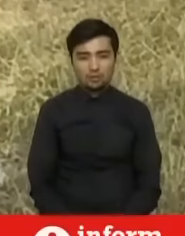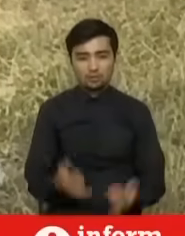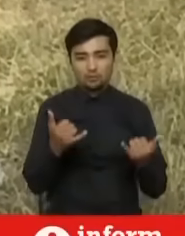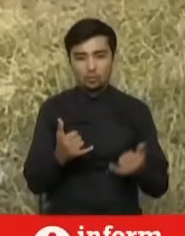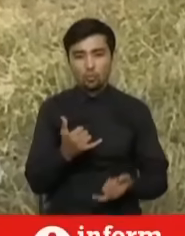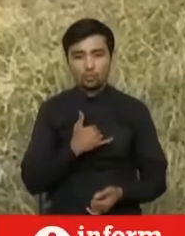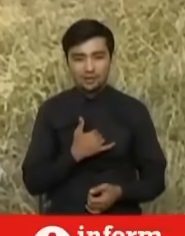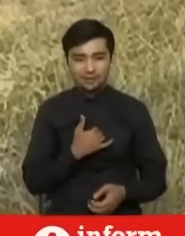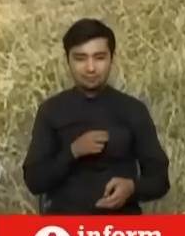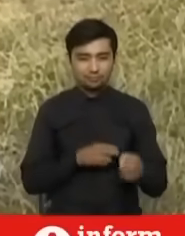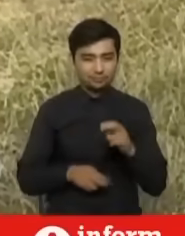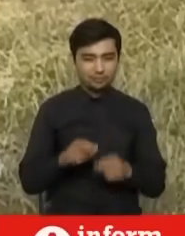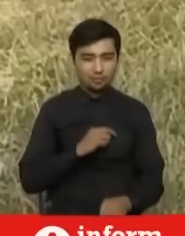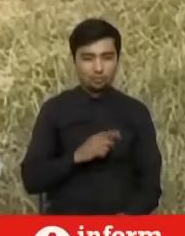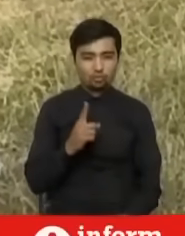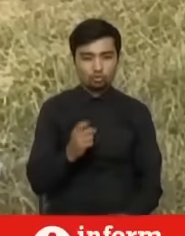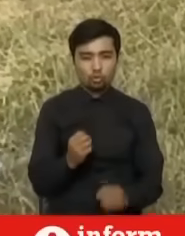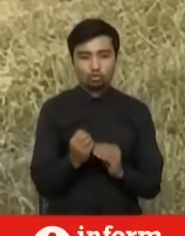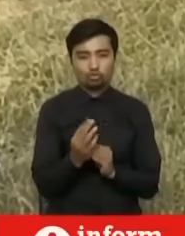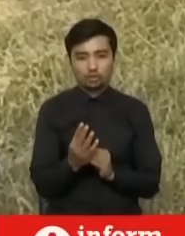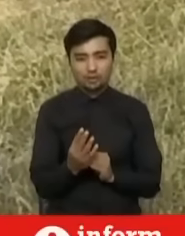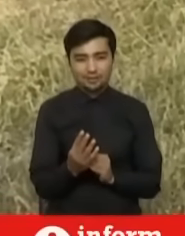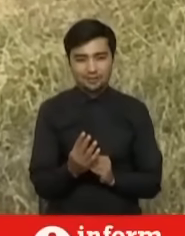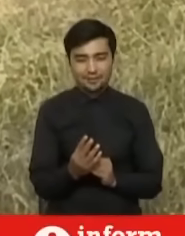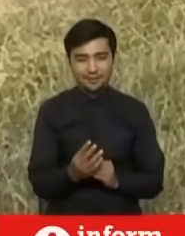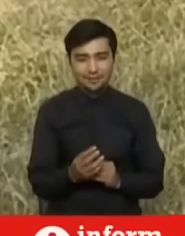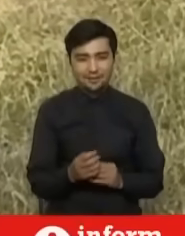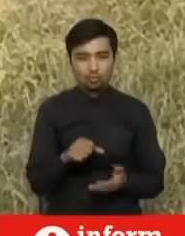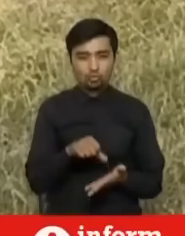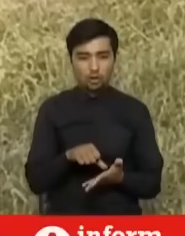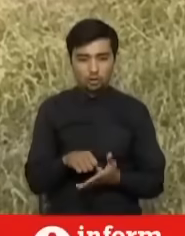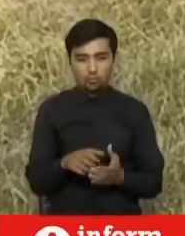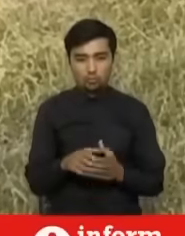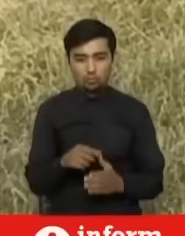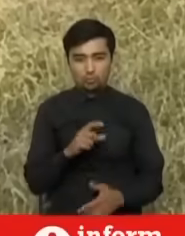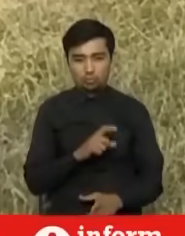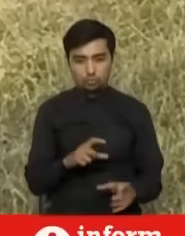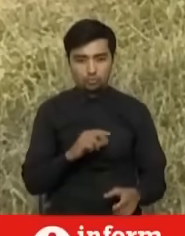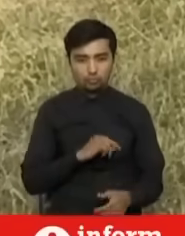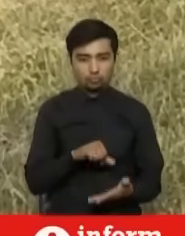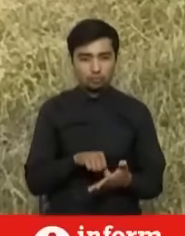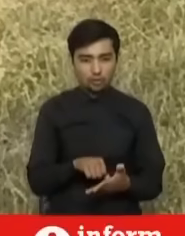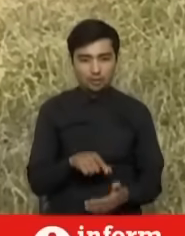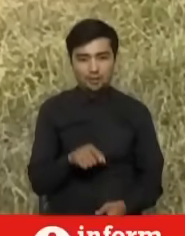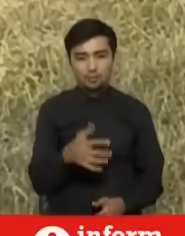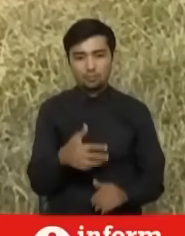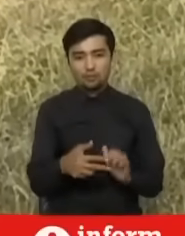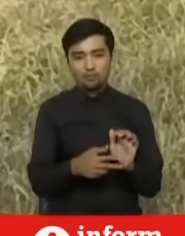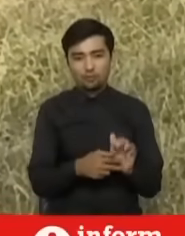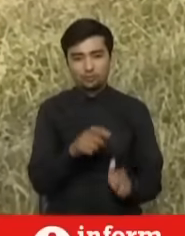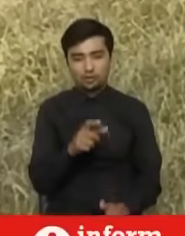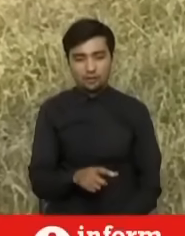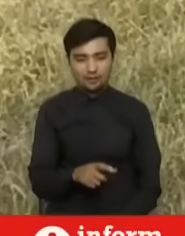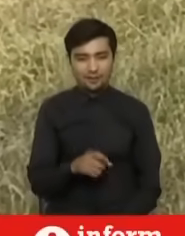іздестіру жұмыстарына 114 жеке құрам қатысып жүр. Ол 58 адам төтенше